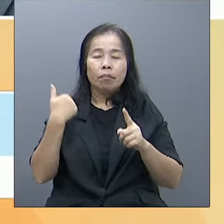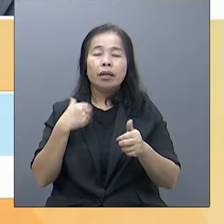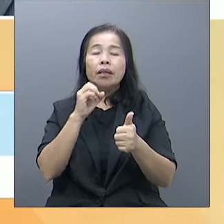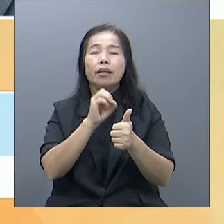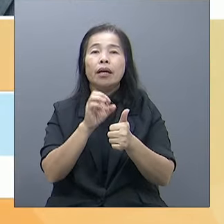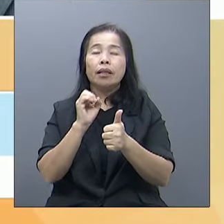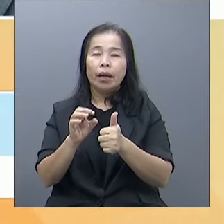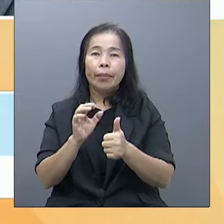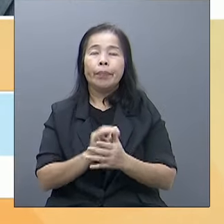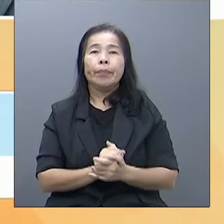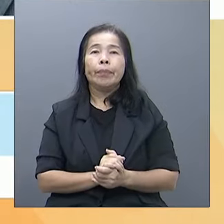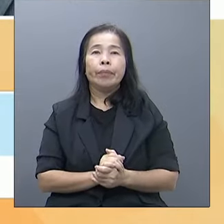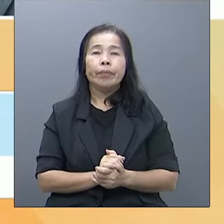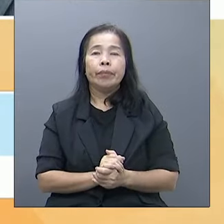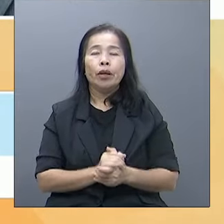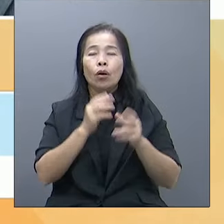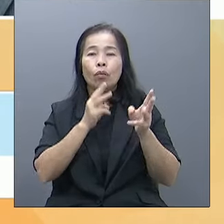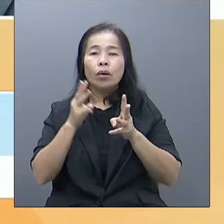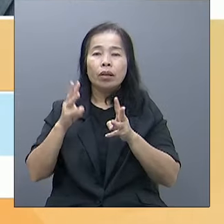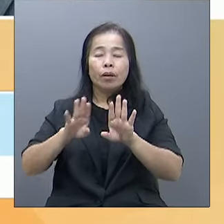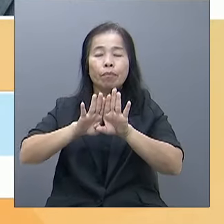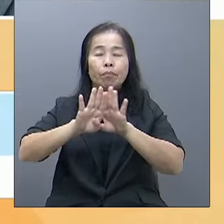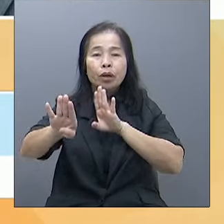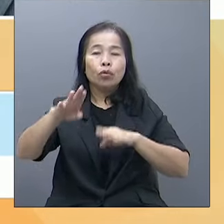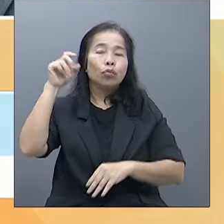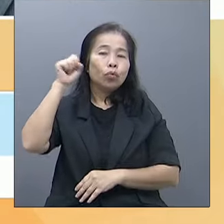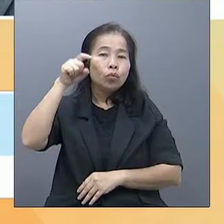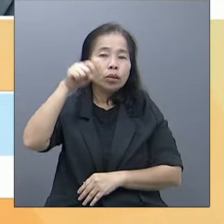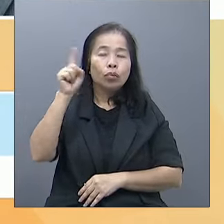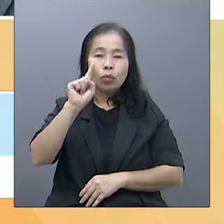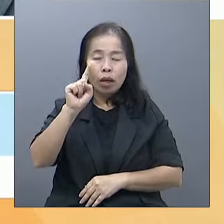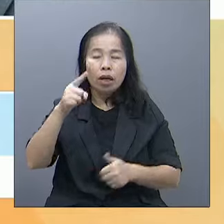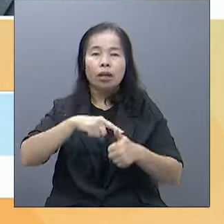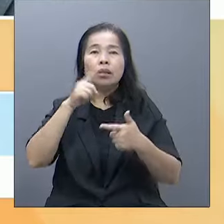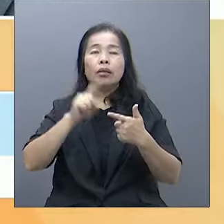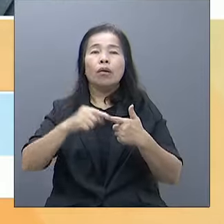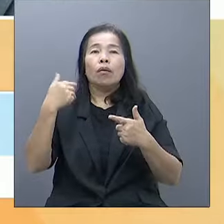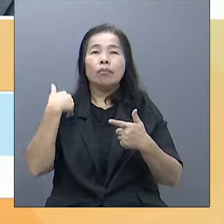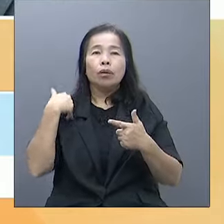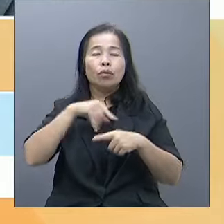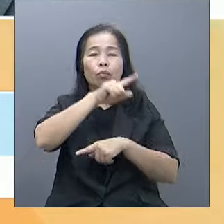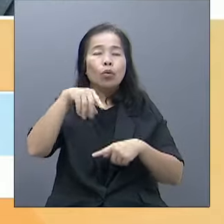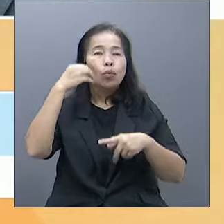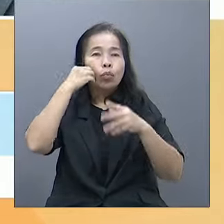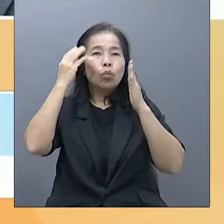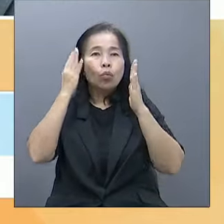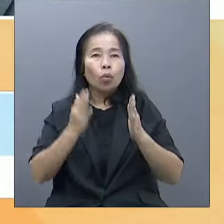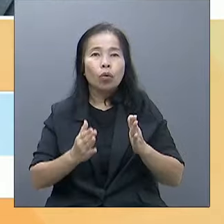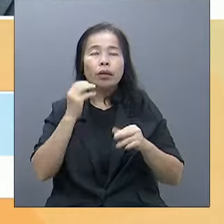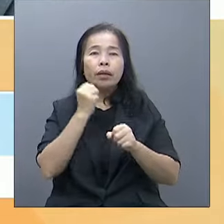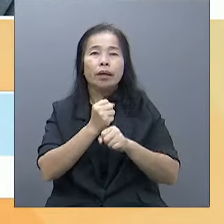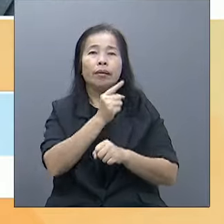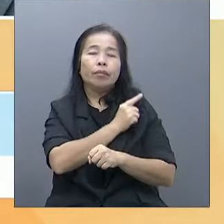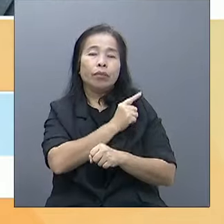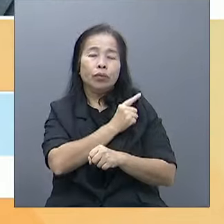ประตูทางออกนะครับวิธีการมอบหมายบุคคลที่มีหน้าที่อยู่ประจำตามจุดต่าง